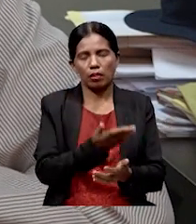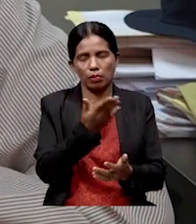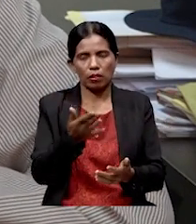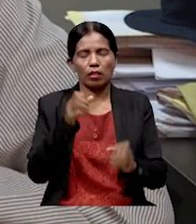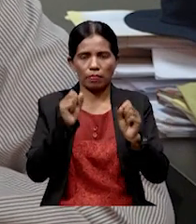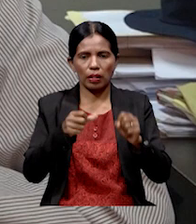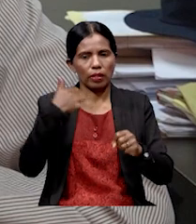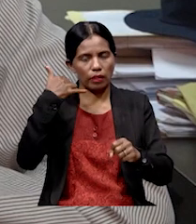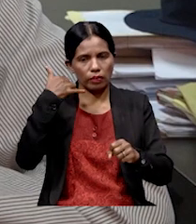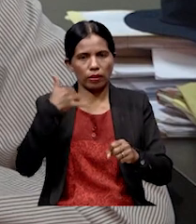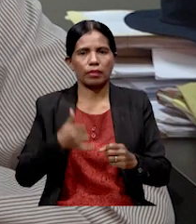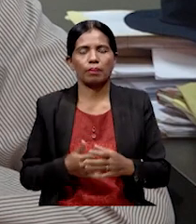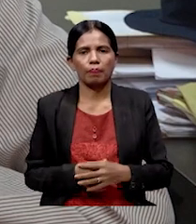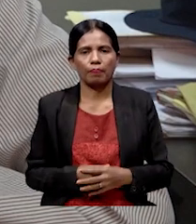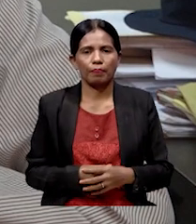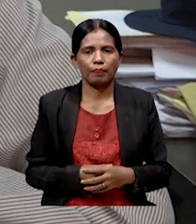telefone,